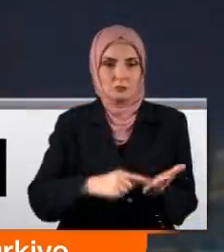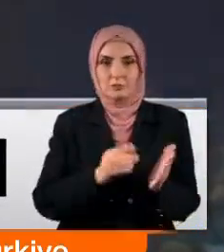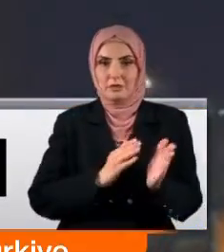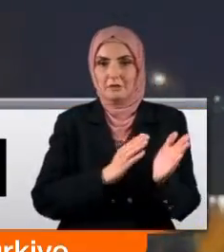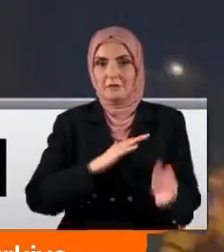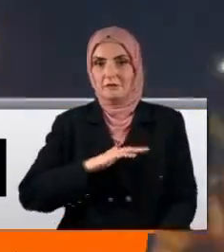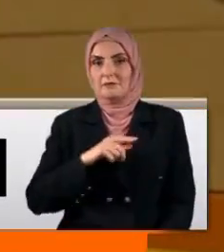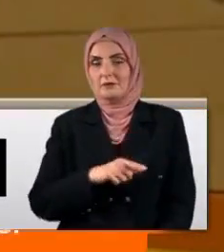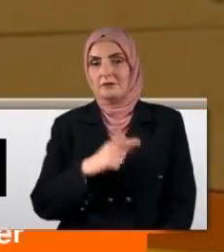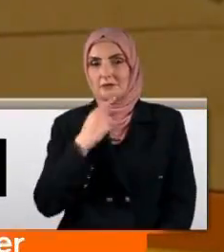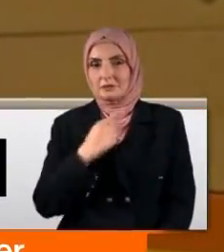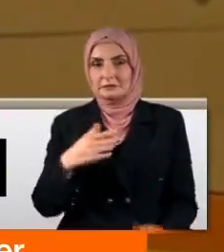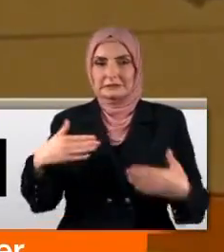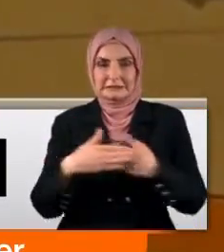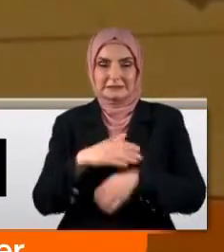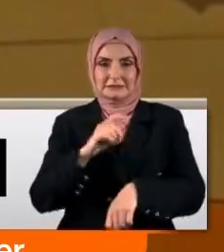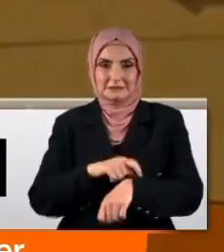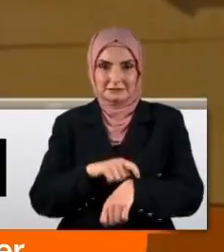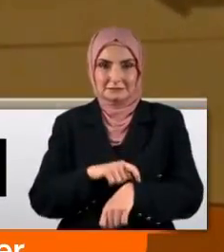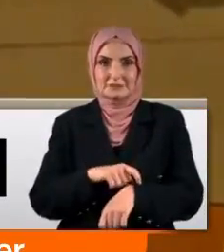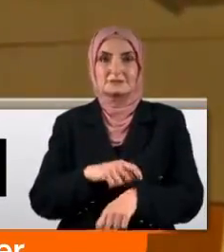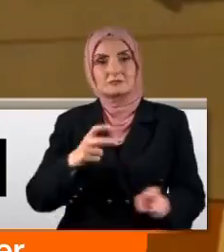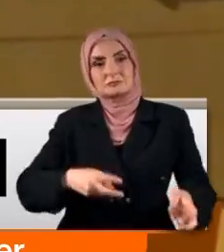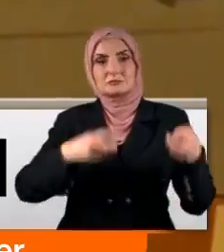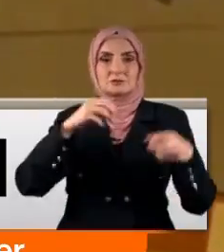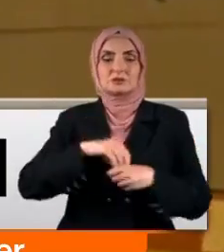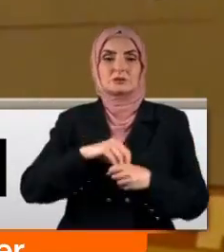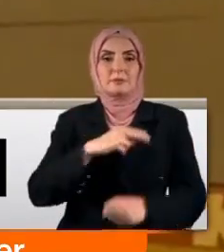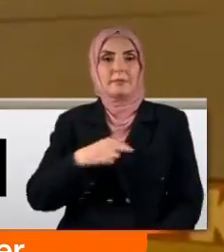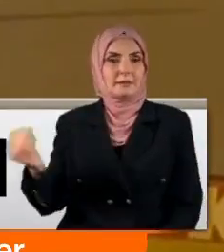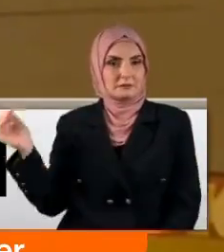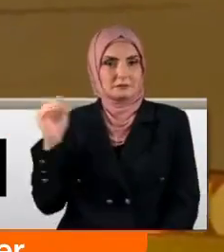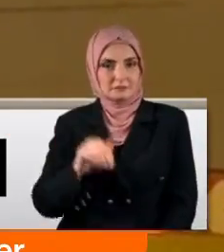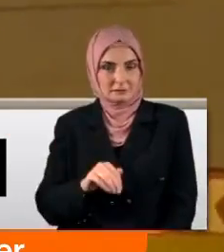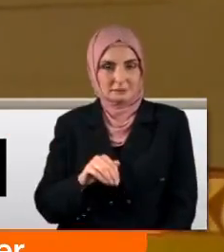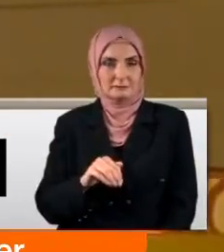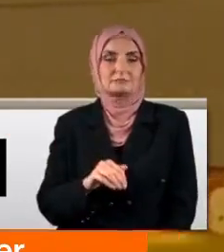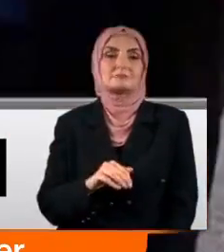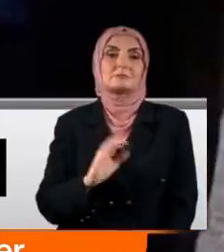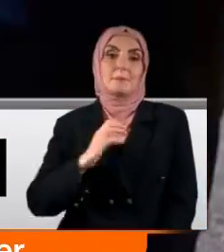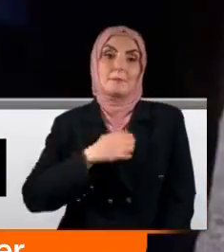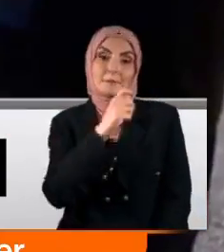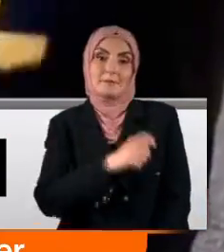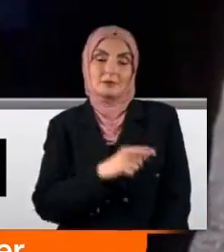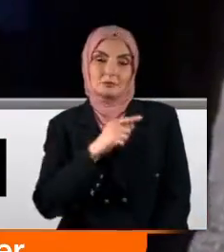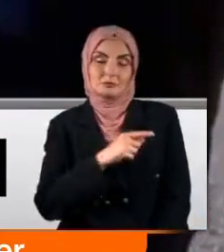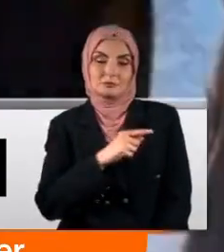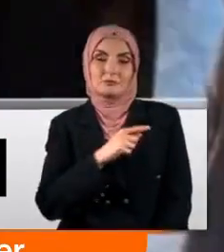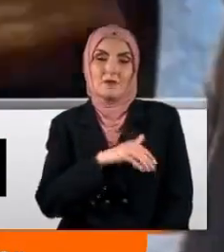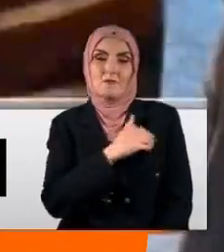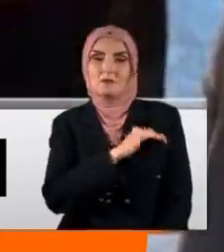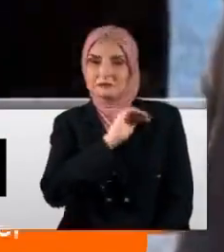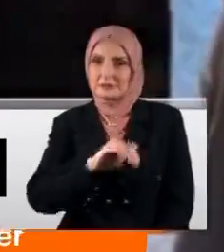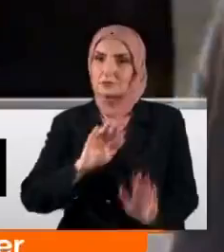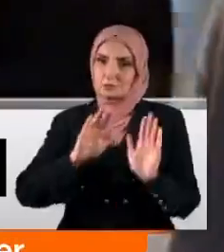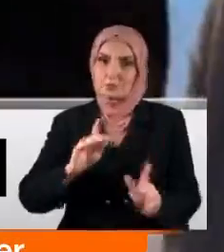için geldi. Önder'in avukatları araya girdi, mahkeme kararını bekleyin dediler ama dinletemediler. Yapılmaması gereken bir işlem var. Bu